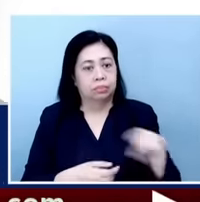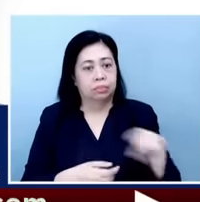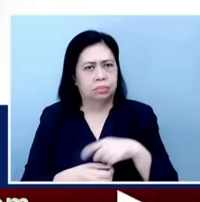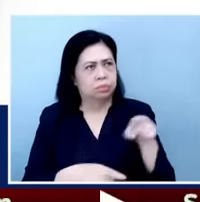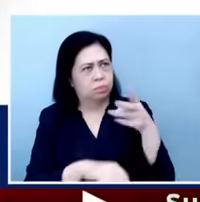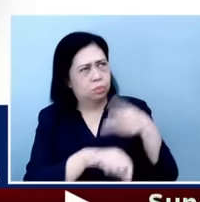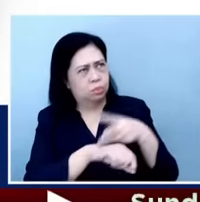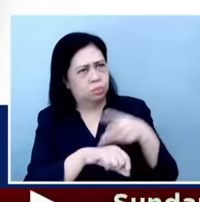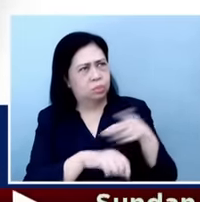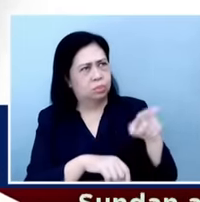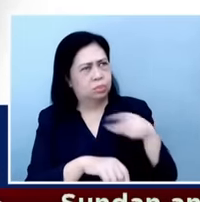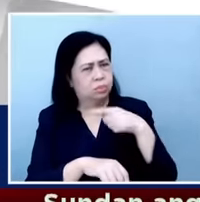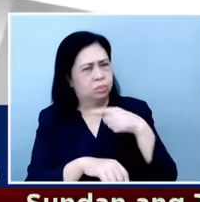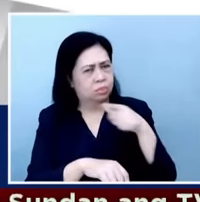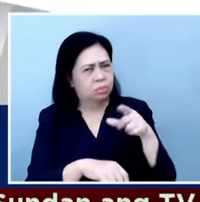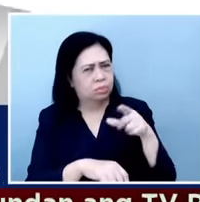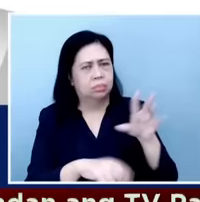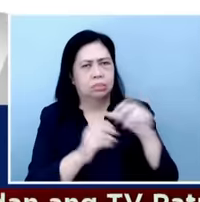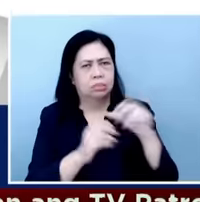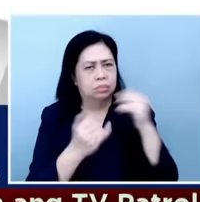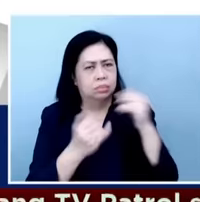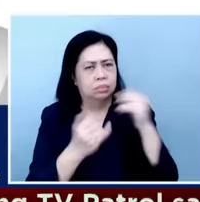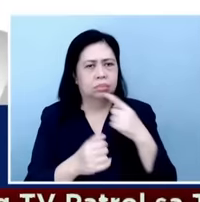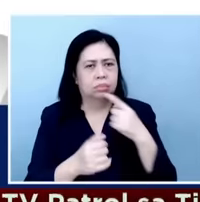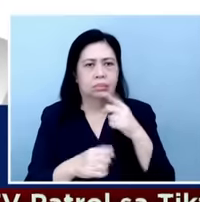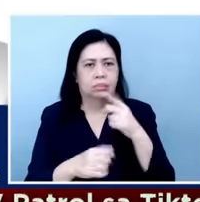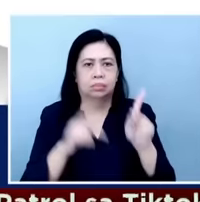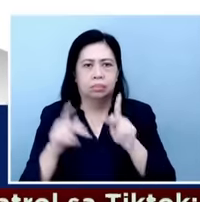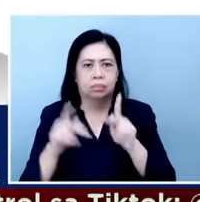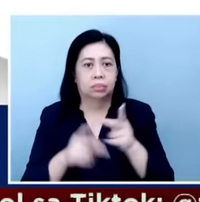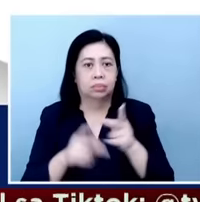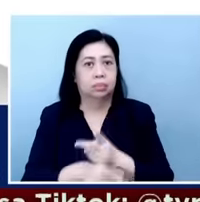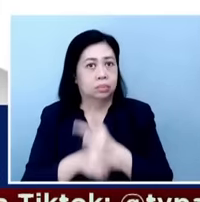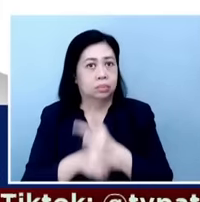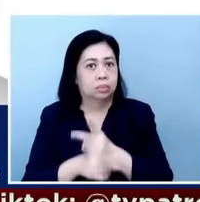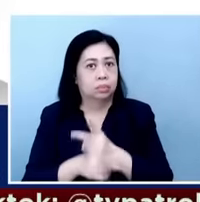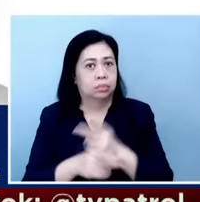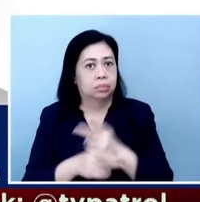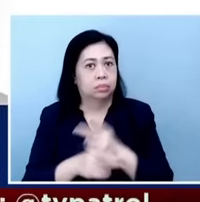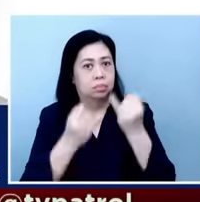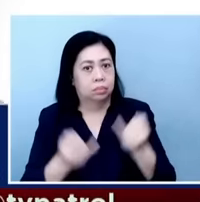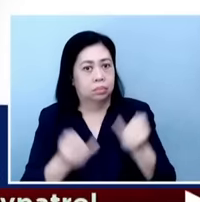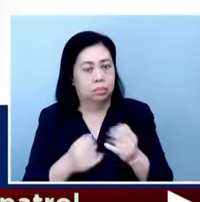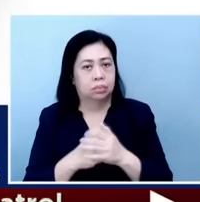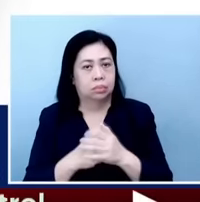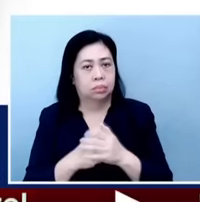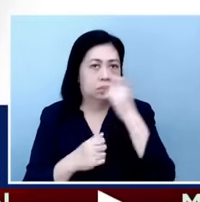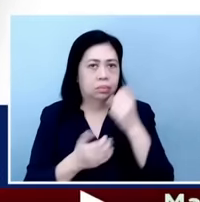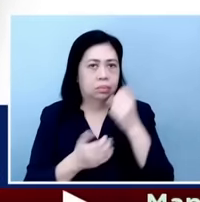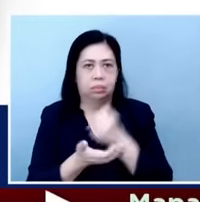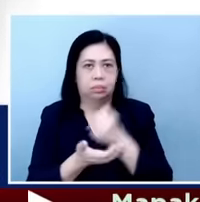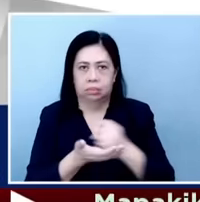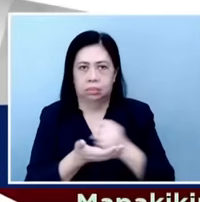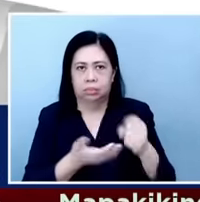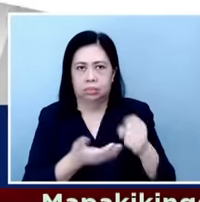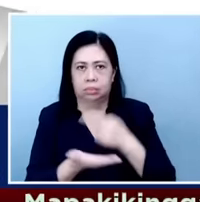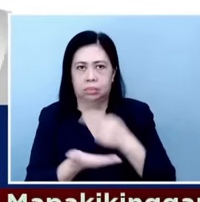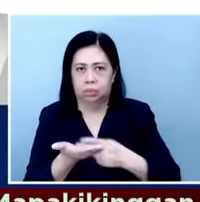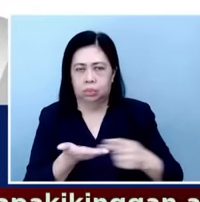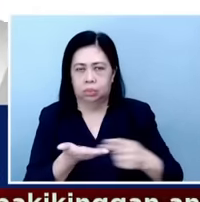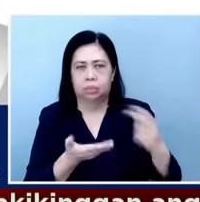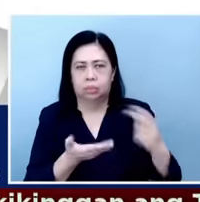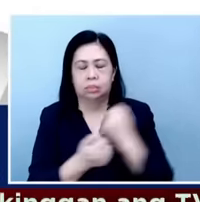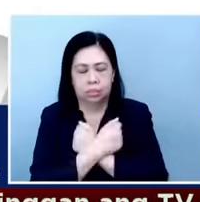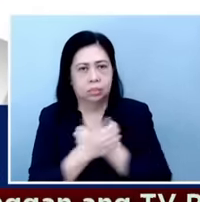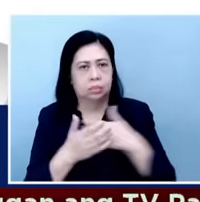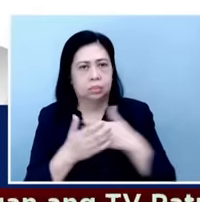Diyos. Sabi ni Valle sa mga deboto, ingatan ang imahe ng Nazareno dahil sagrado ito. At mahalin ito kahit imahe